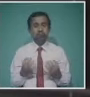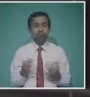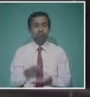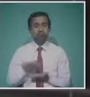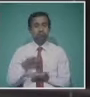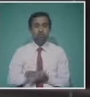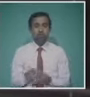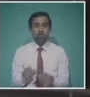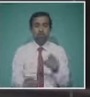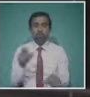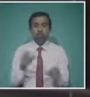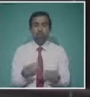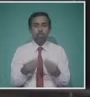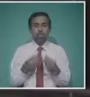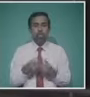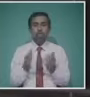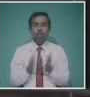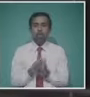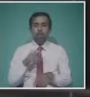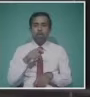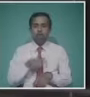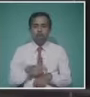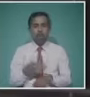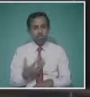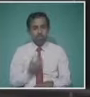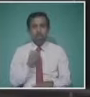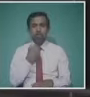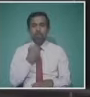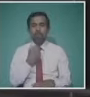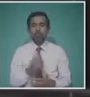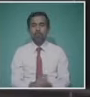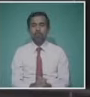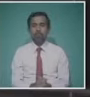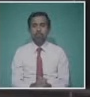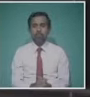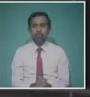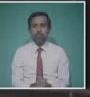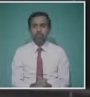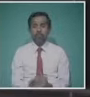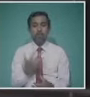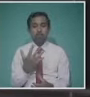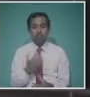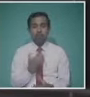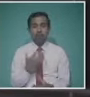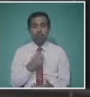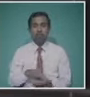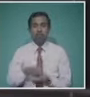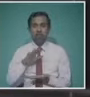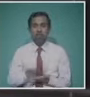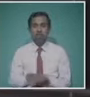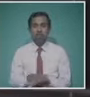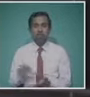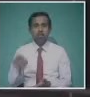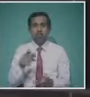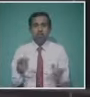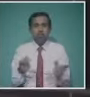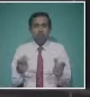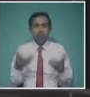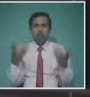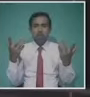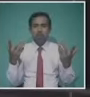තීරණේ ජනතාව වෙනුවෙන් ගන්න ඕනම වෙලාවක මම ඒක ගන්නවා ඒක ගන්න එක ගන්නවා කාටවත් බයක්